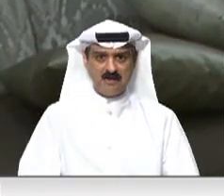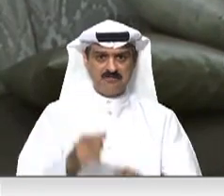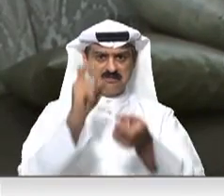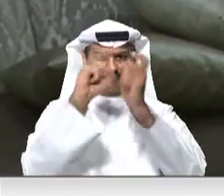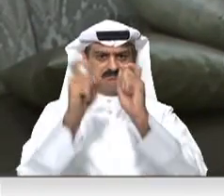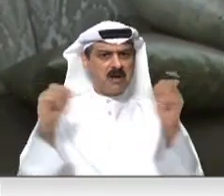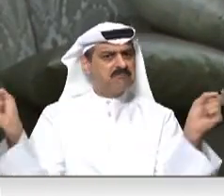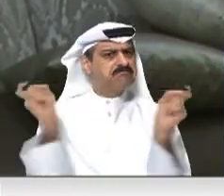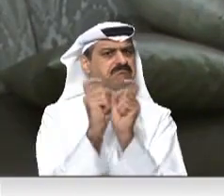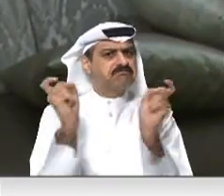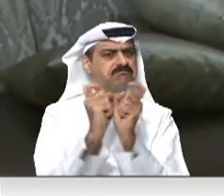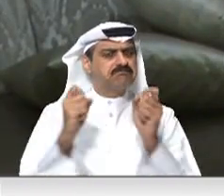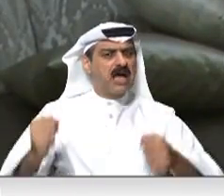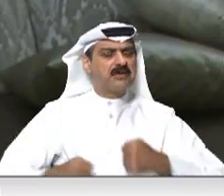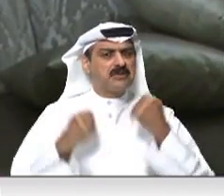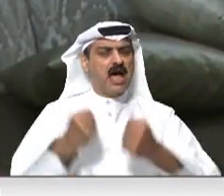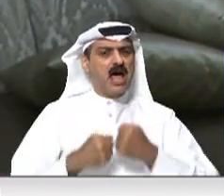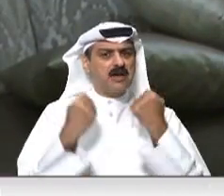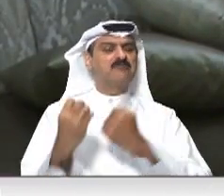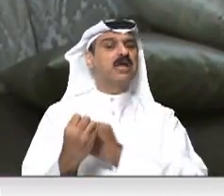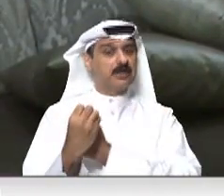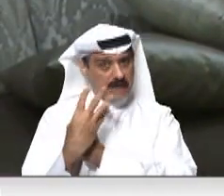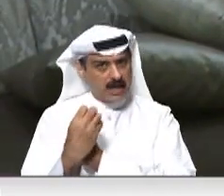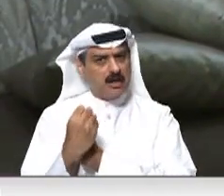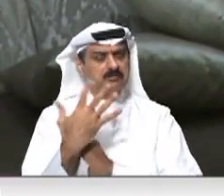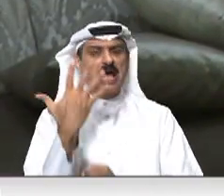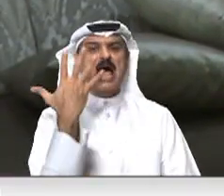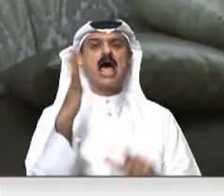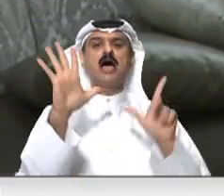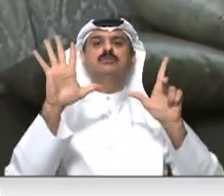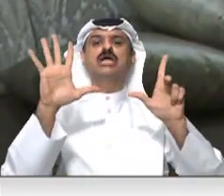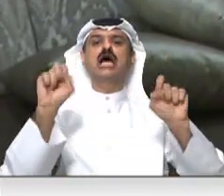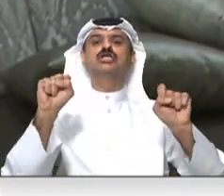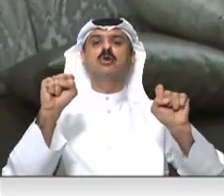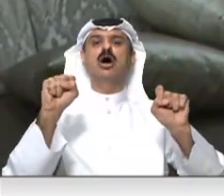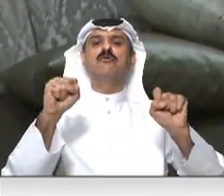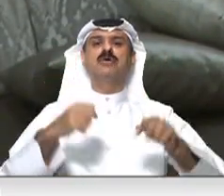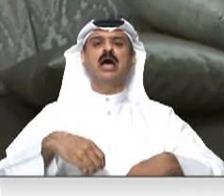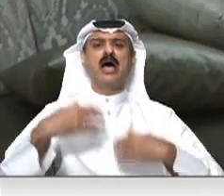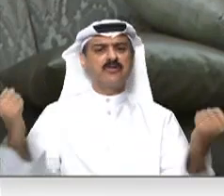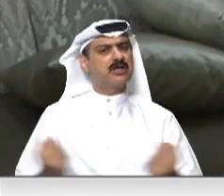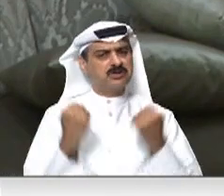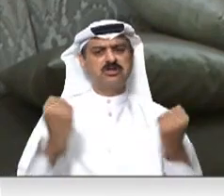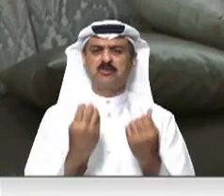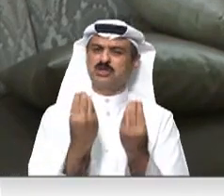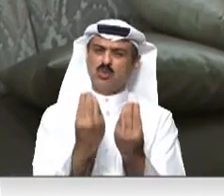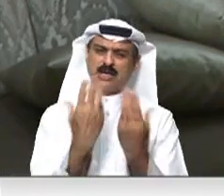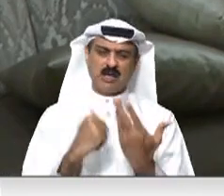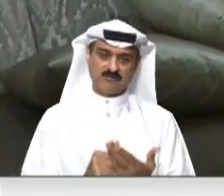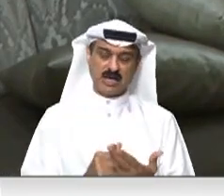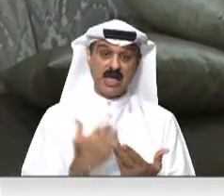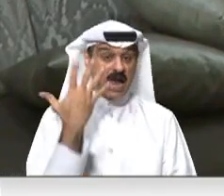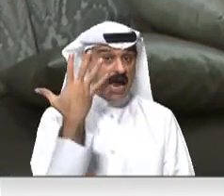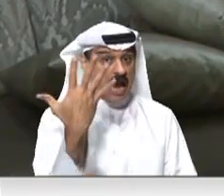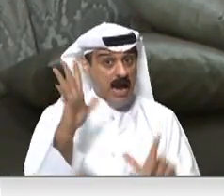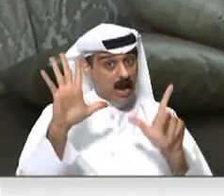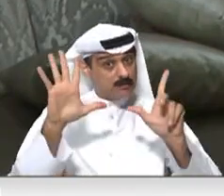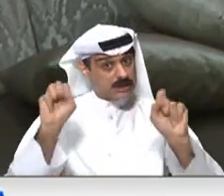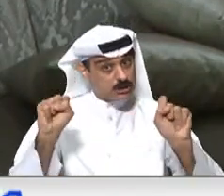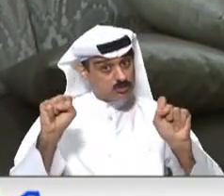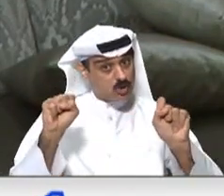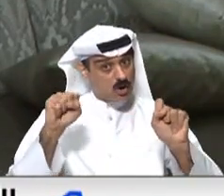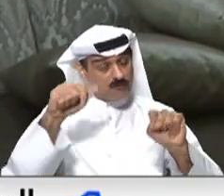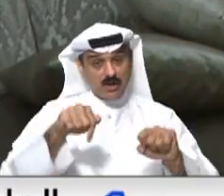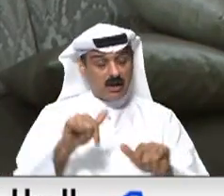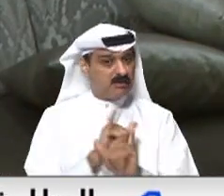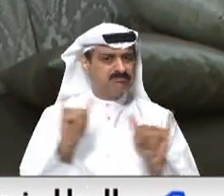احتكاك، سوينا احنا 5 أسابيع، نمس ممكن 5 أسابيع في التحضير ولا شيء، 5 أسابيع احنا فكرنا نروحوا نحتكوا مع